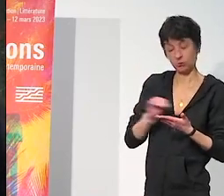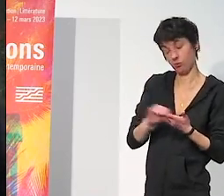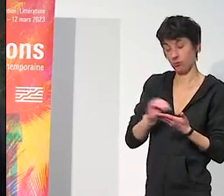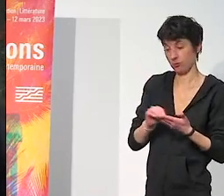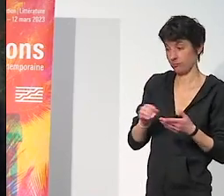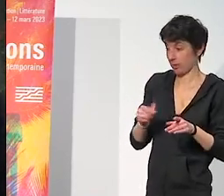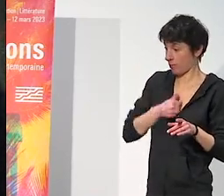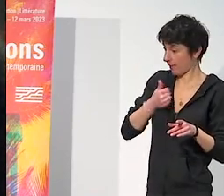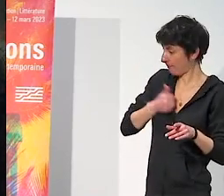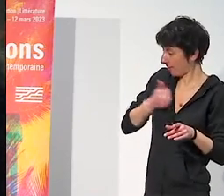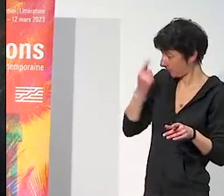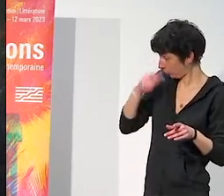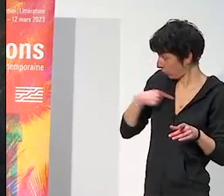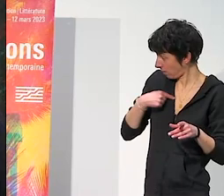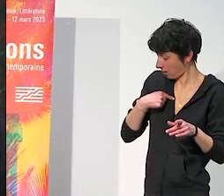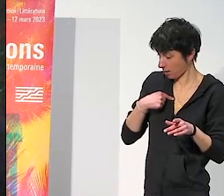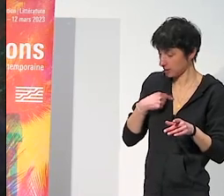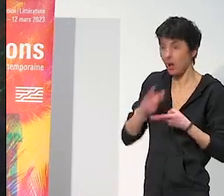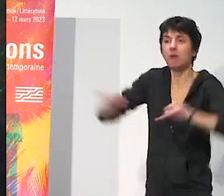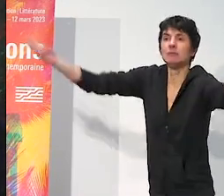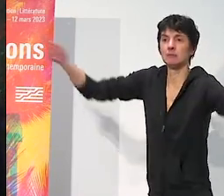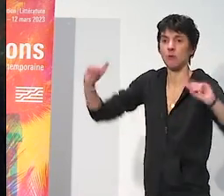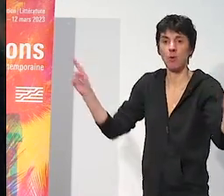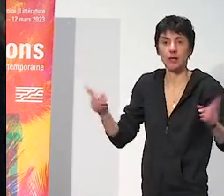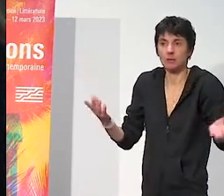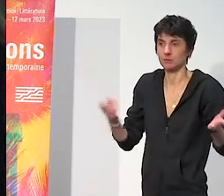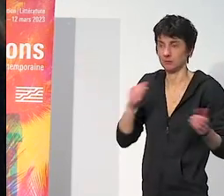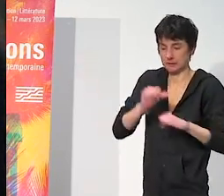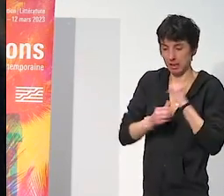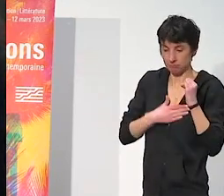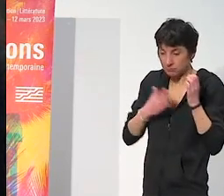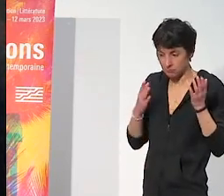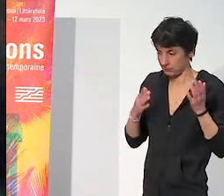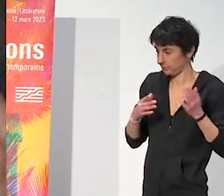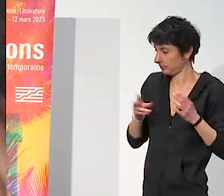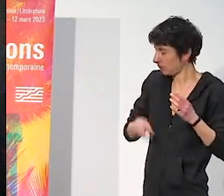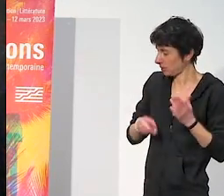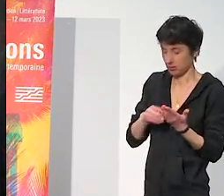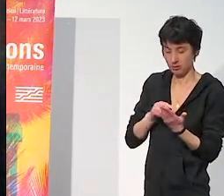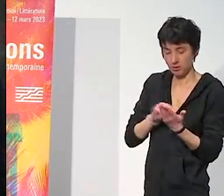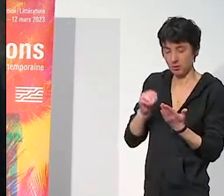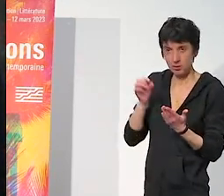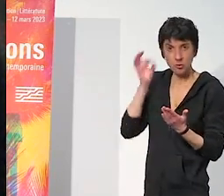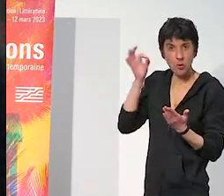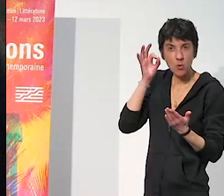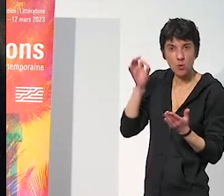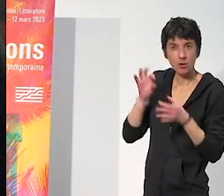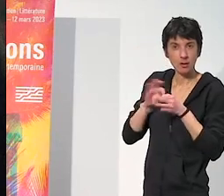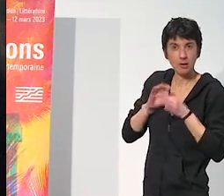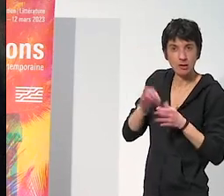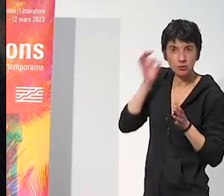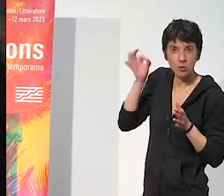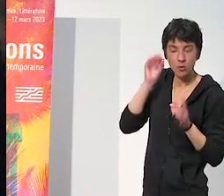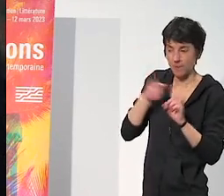comme pour moi-même. Enfin, pas. Je déclame rien du tout. Hein. Et donc, je me dis que le son